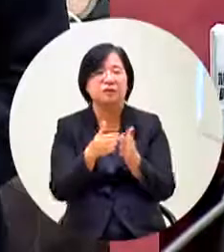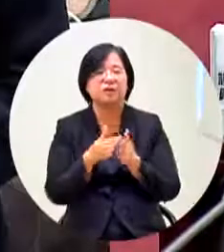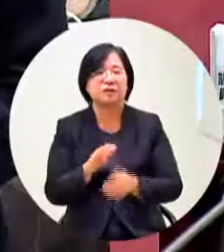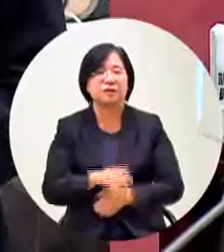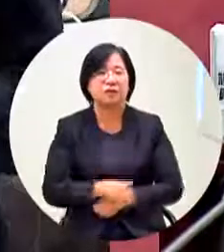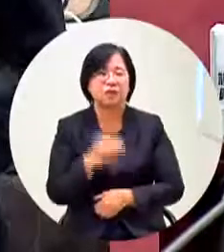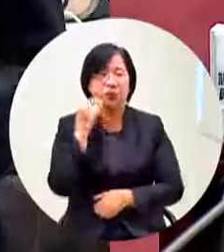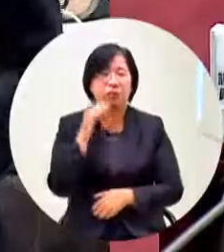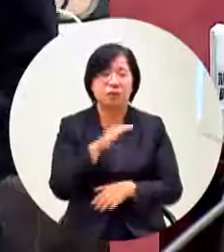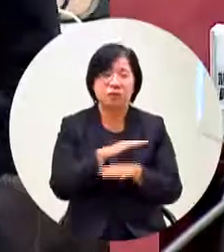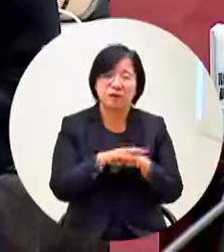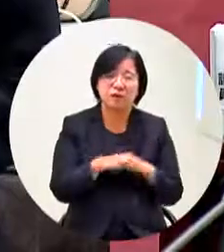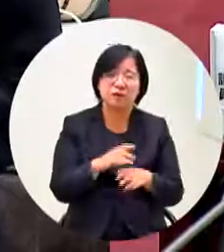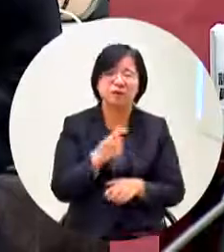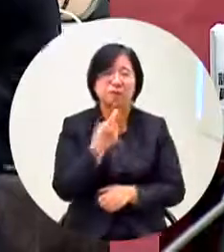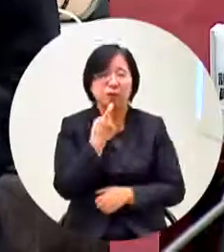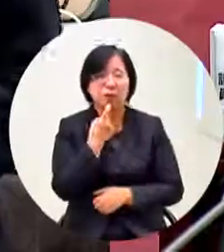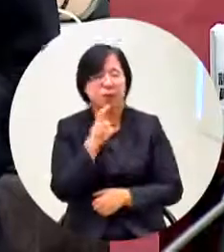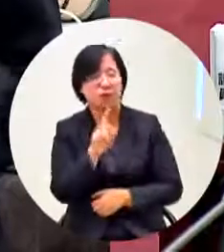的，